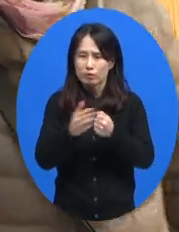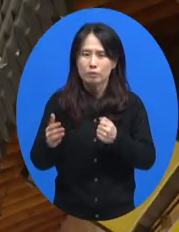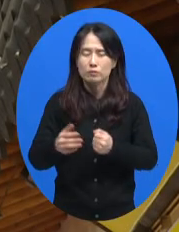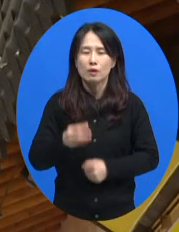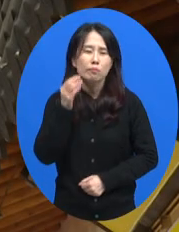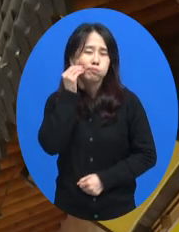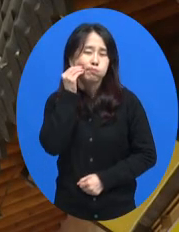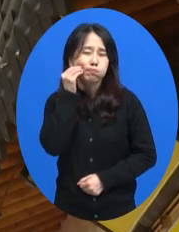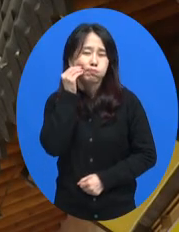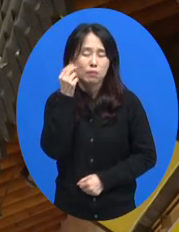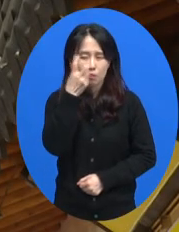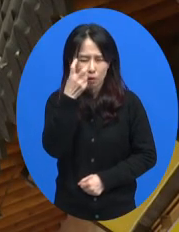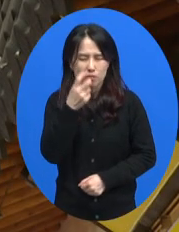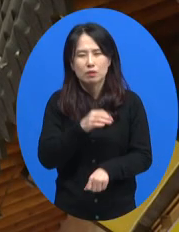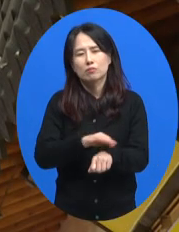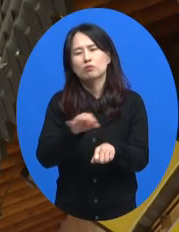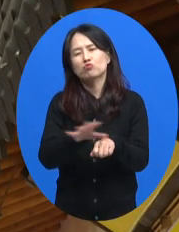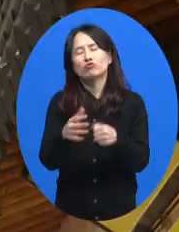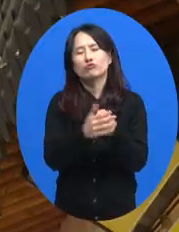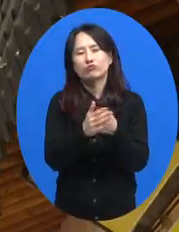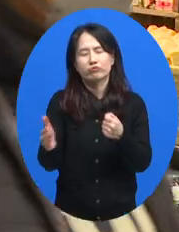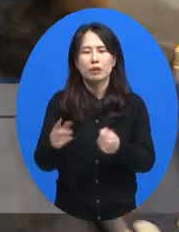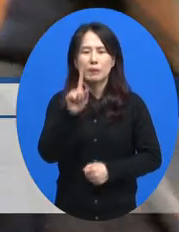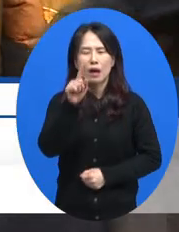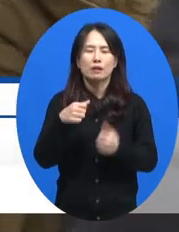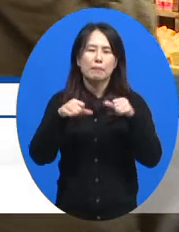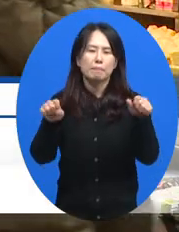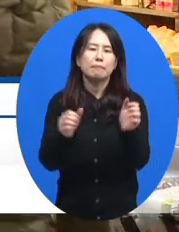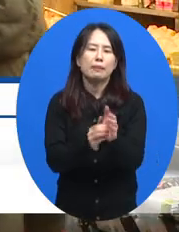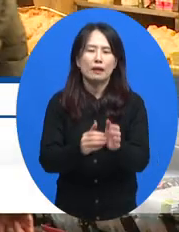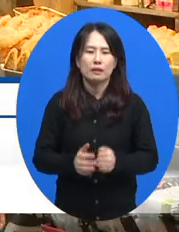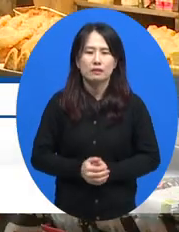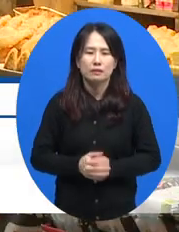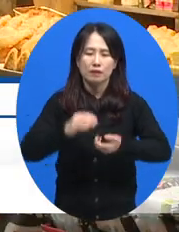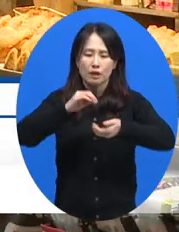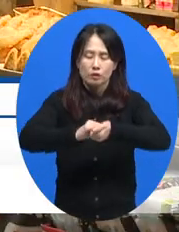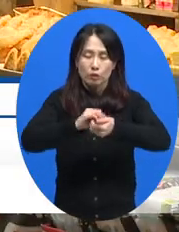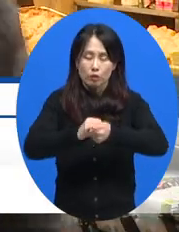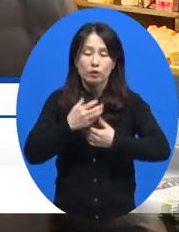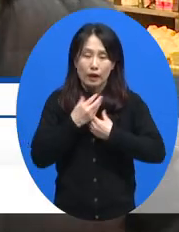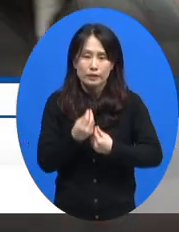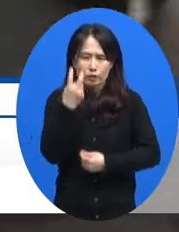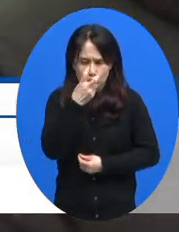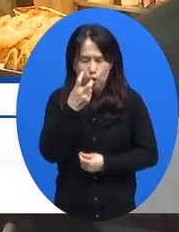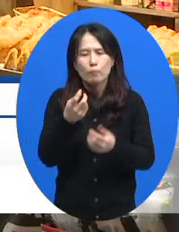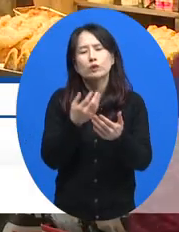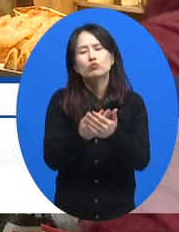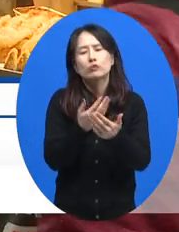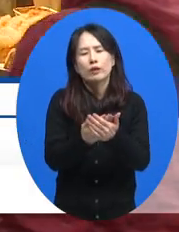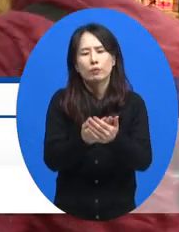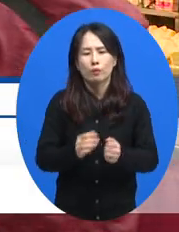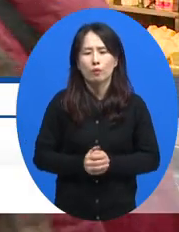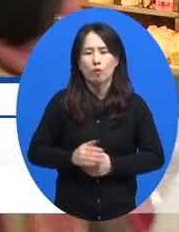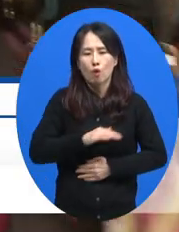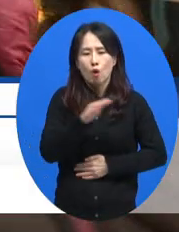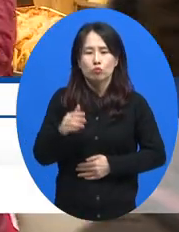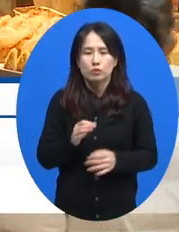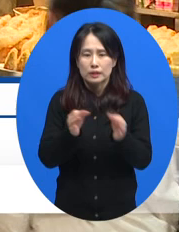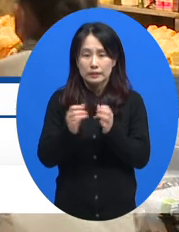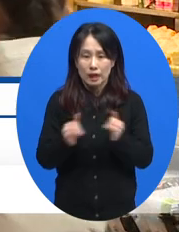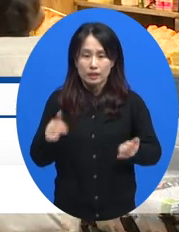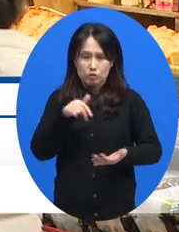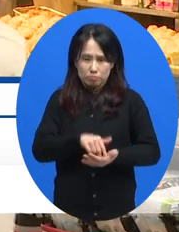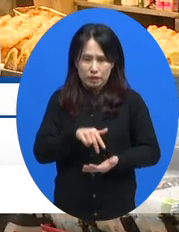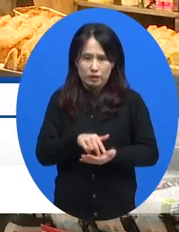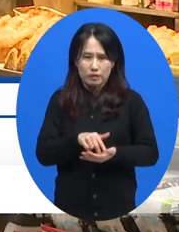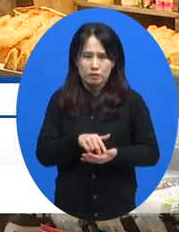때문에 관리와 점검에 소홀했던 탓입니다. 주기적으로 안전점검을 해주시면 저희 상인들도 자체적으로 어느